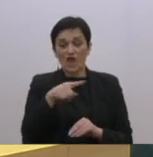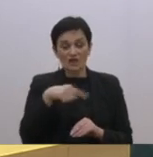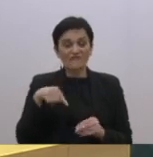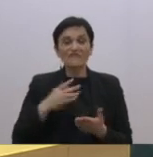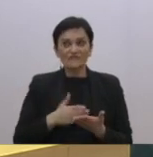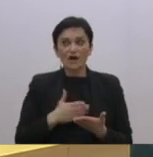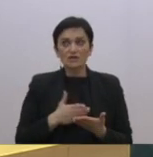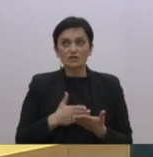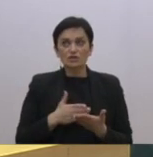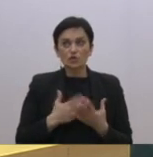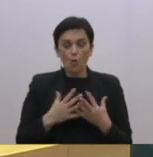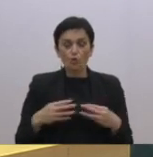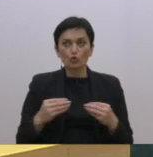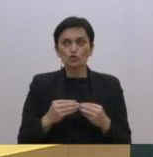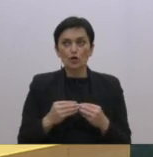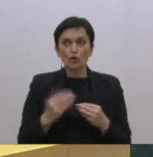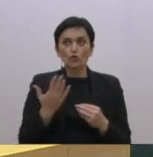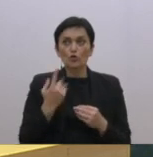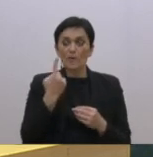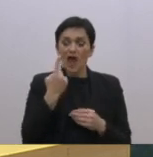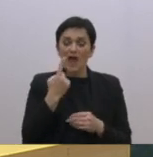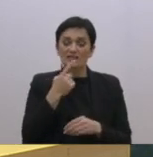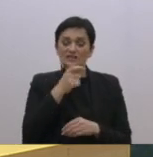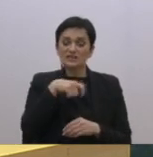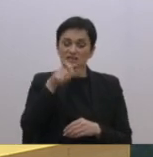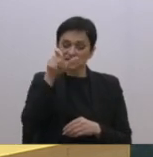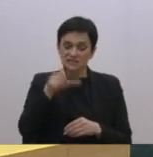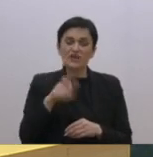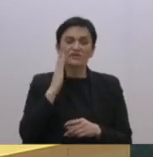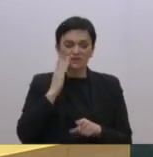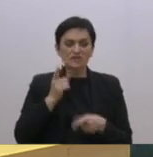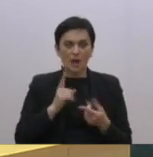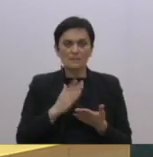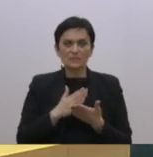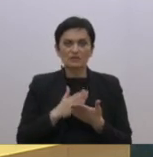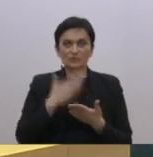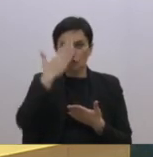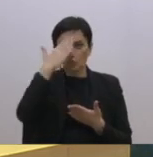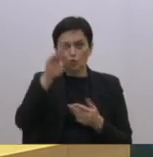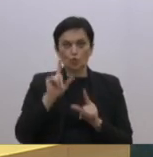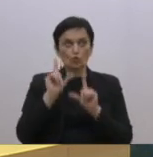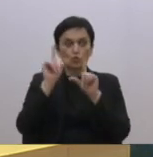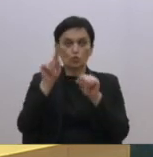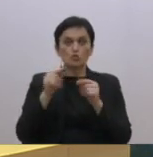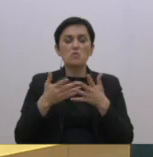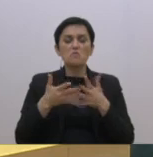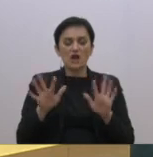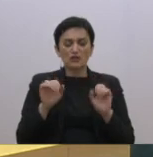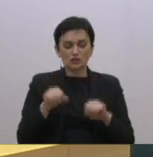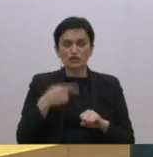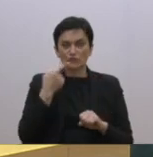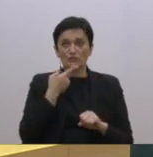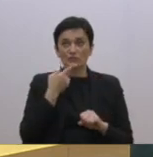არსებობს ოჯახი, რომლის ერთი წევრიც ნამდვილად იმყოფება უცხოეთში. Უფრო მეტი შეგვიძლია ვთქვა,